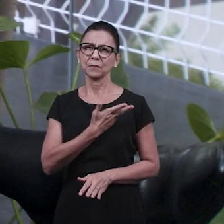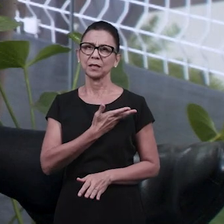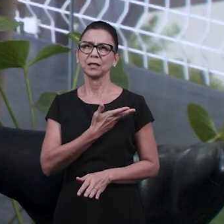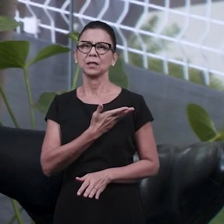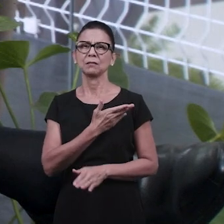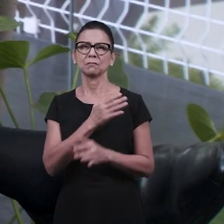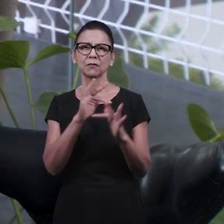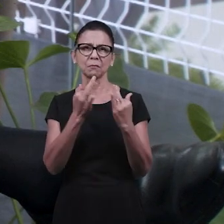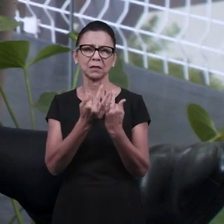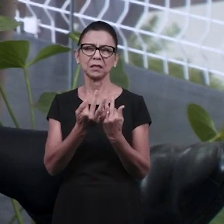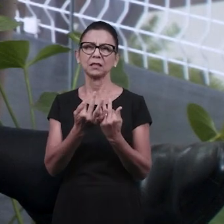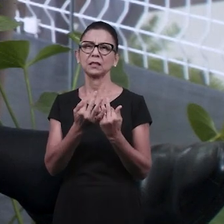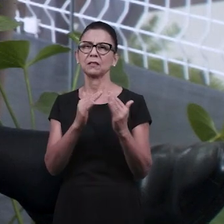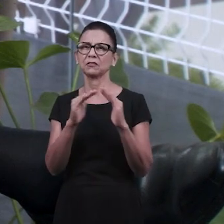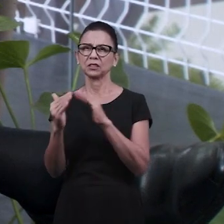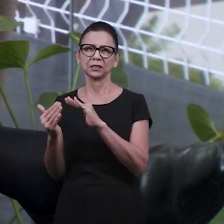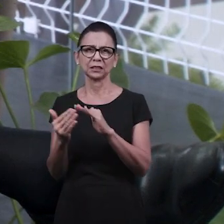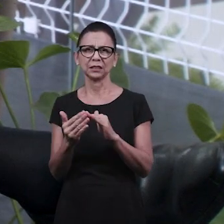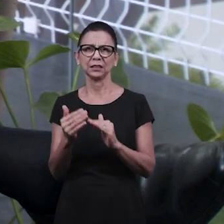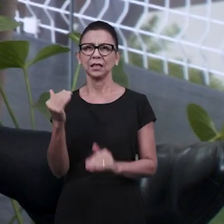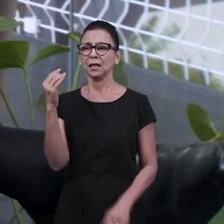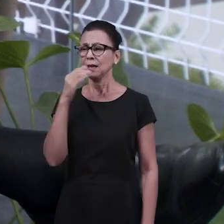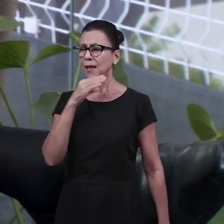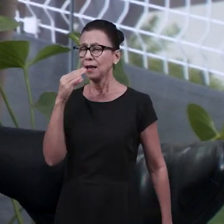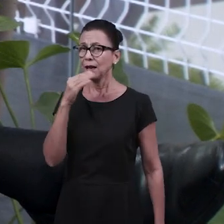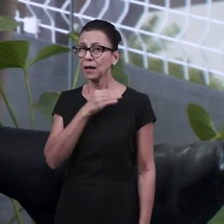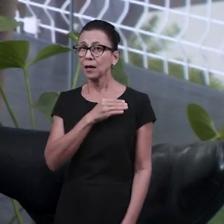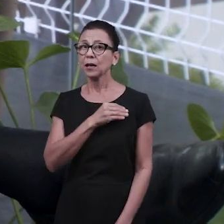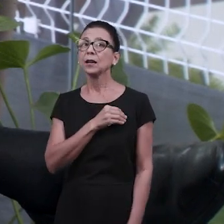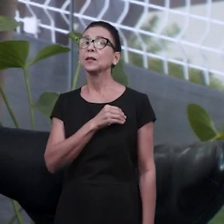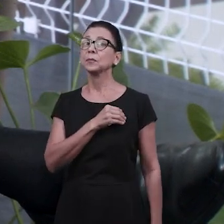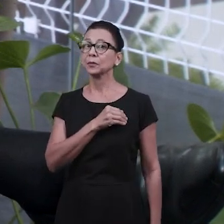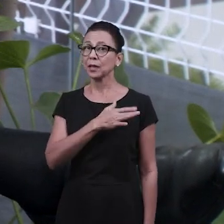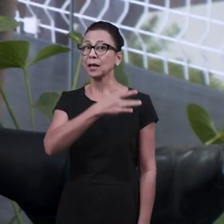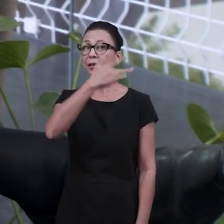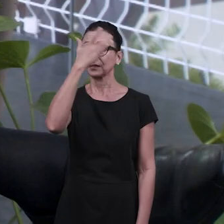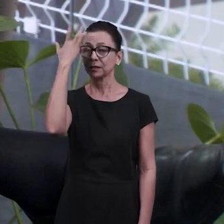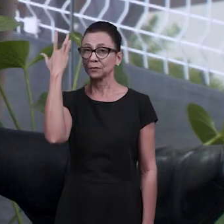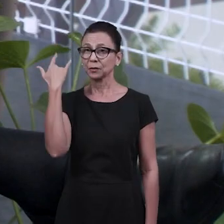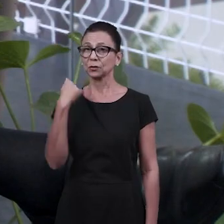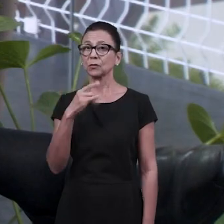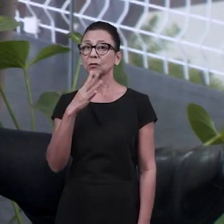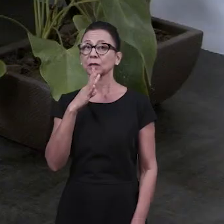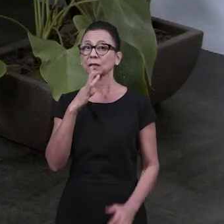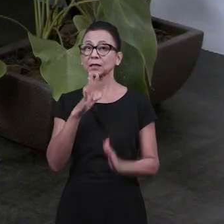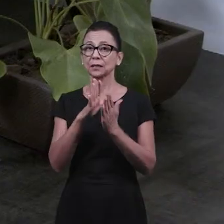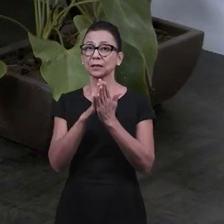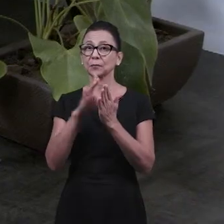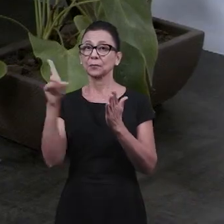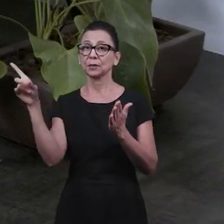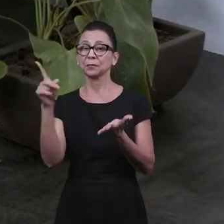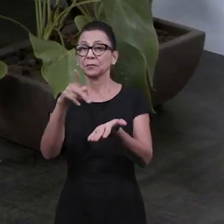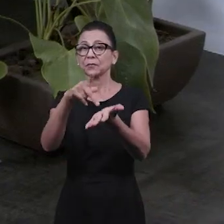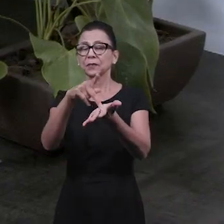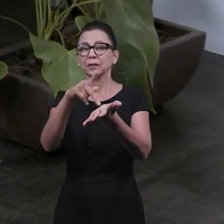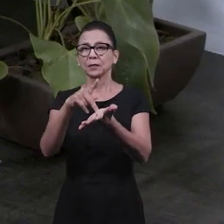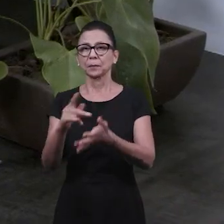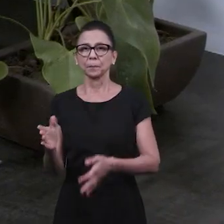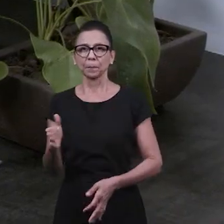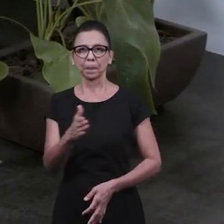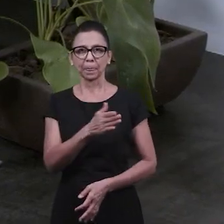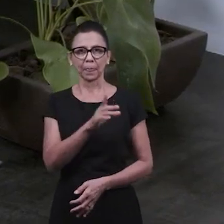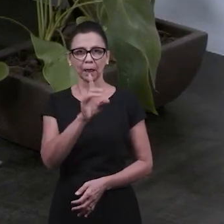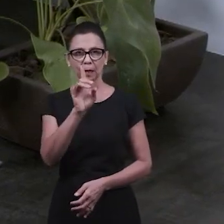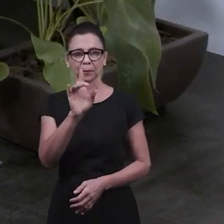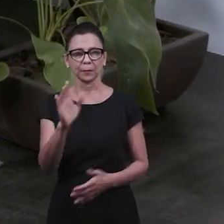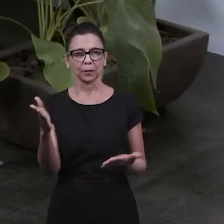c'est rapide. Il peut amener beaucoup à connaître la vérité de la parole de Dieu. Mais maintenant,